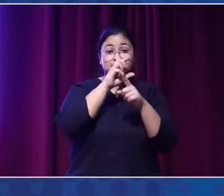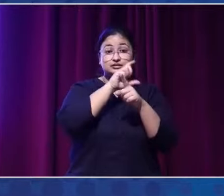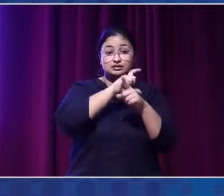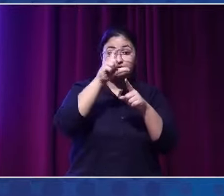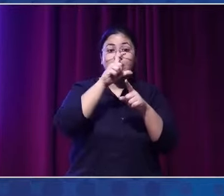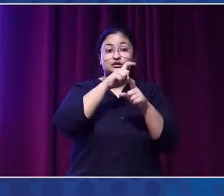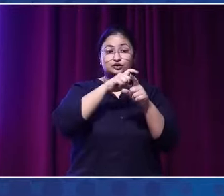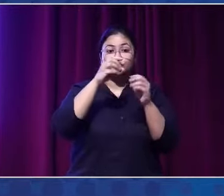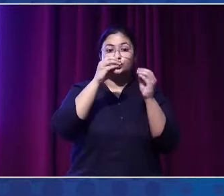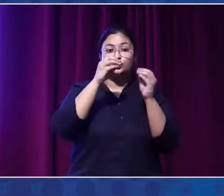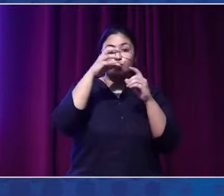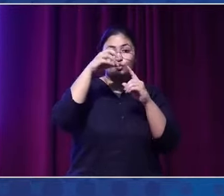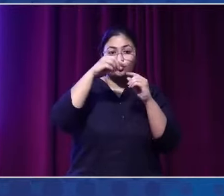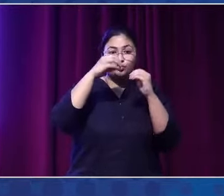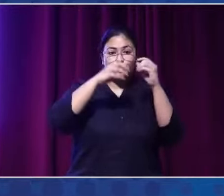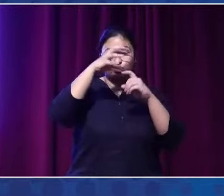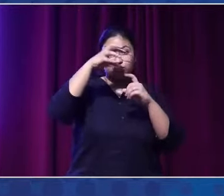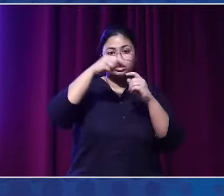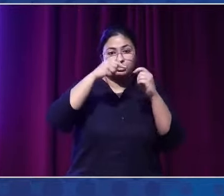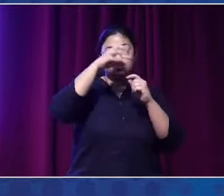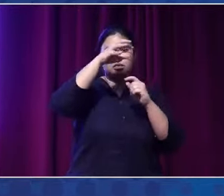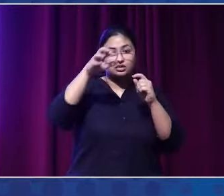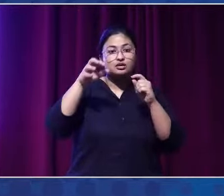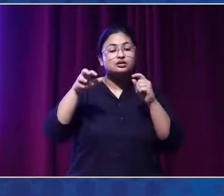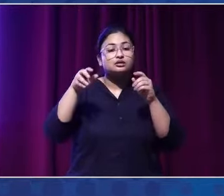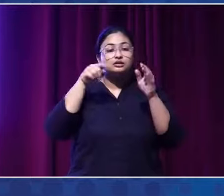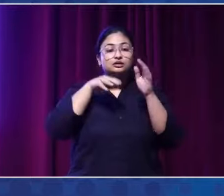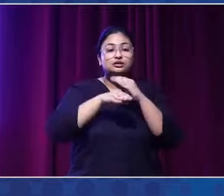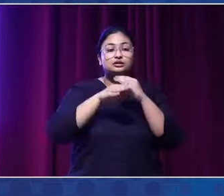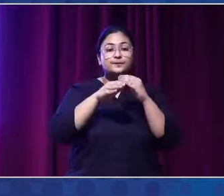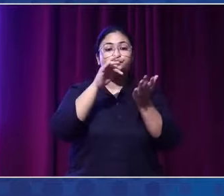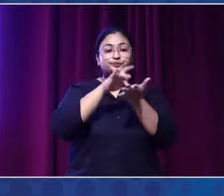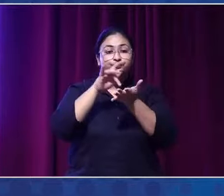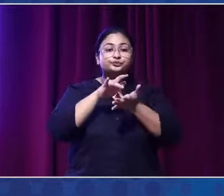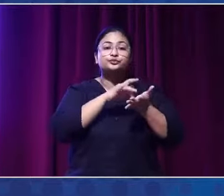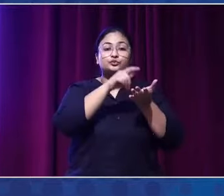देखिए थोड़ी सी, 10.5 लाख बूथ, उस पर